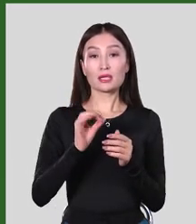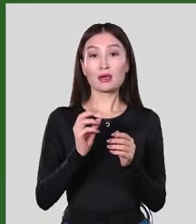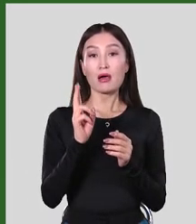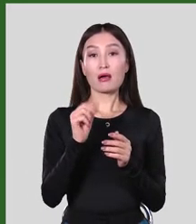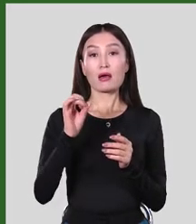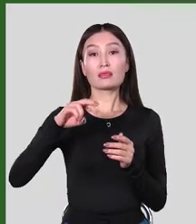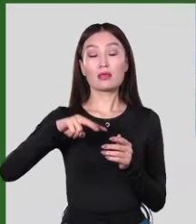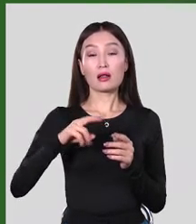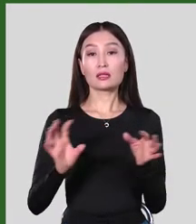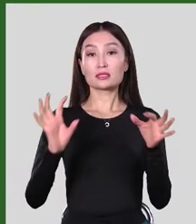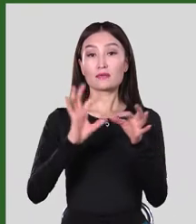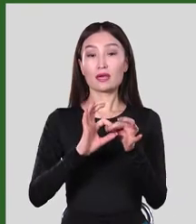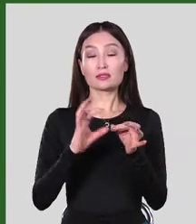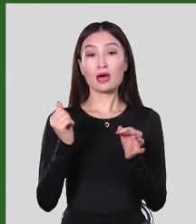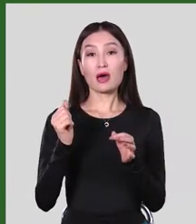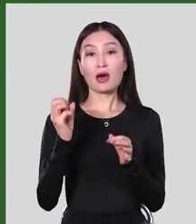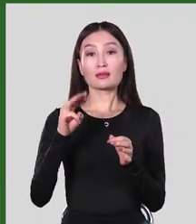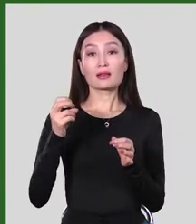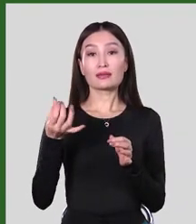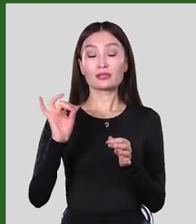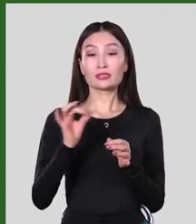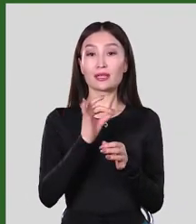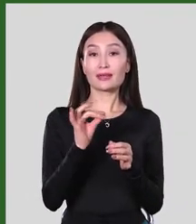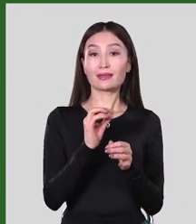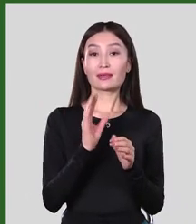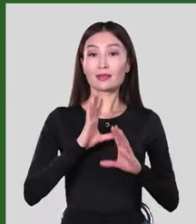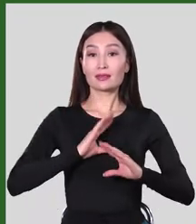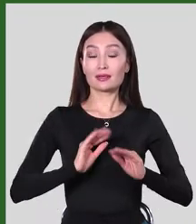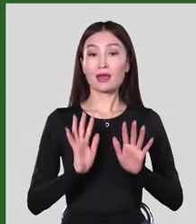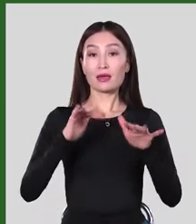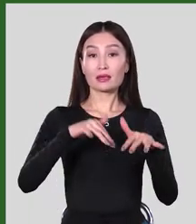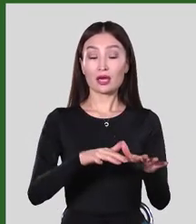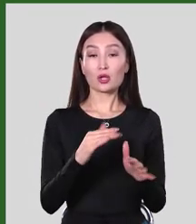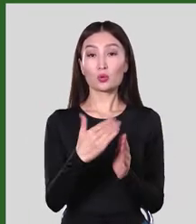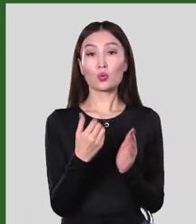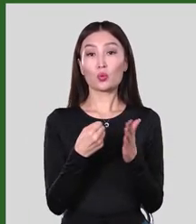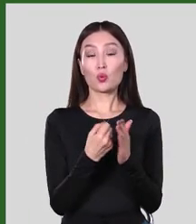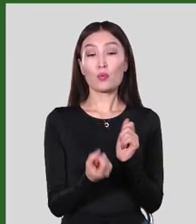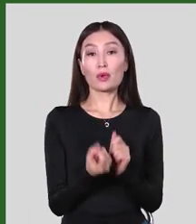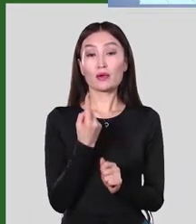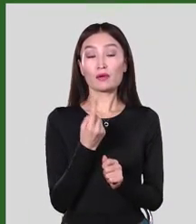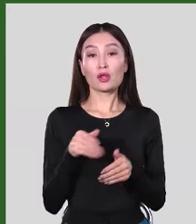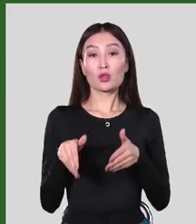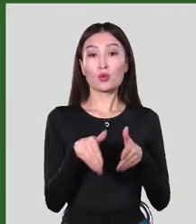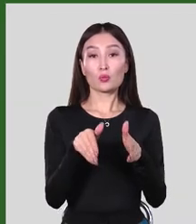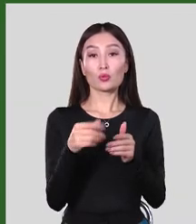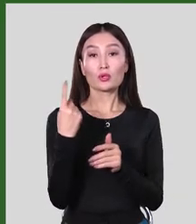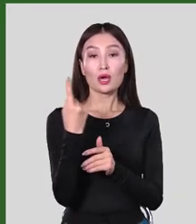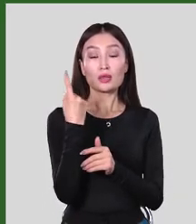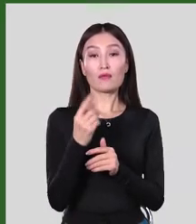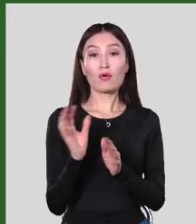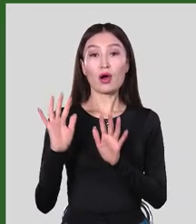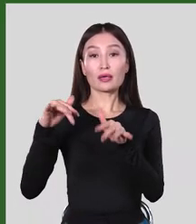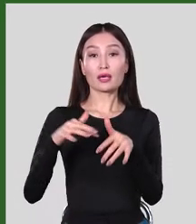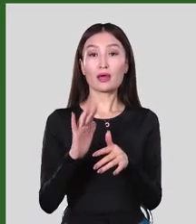связывает Атлантический и Тихий океаны. До его появления путь из одного